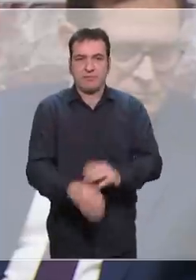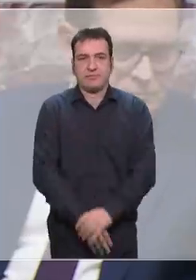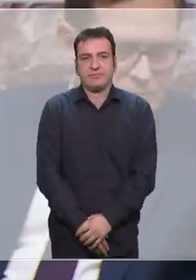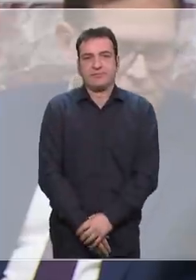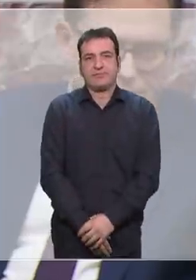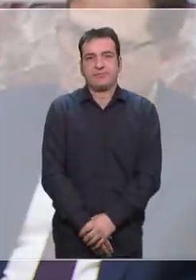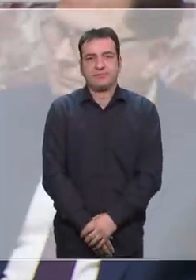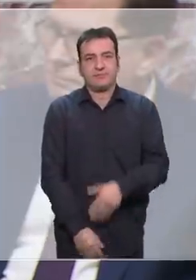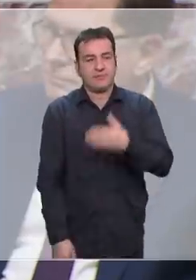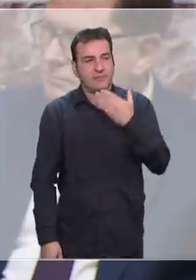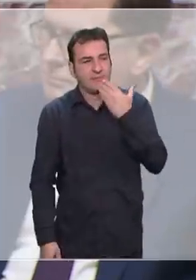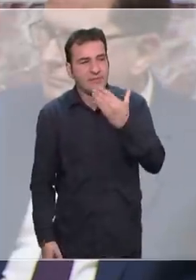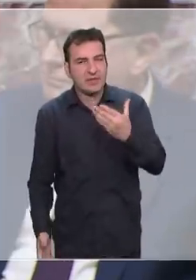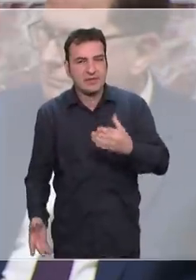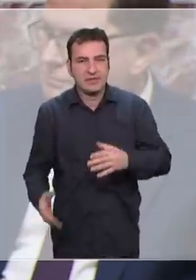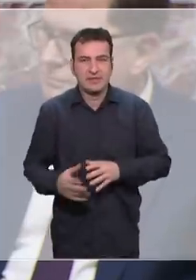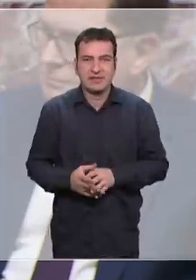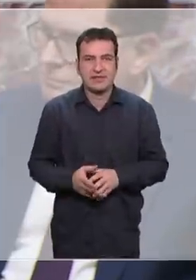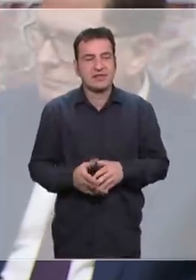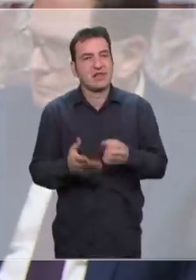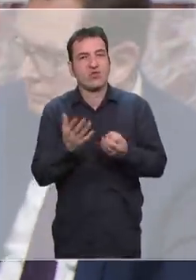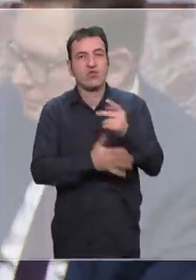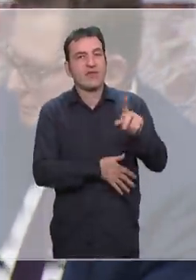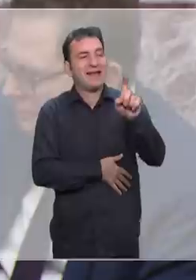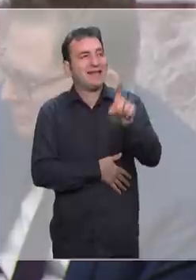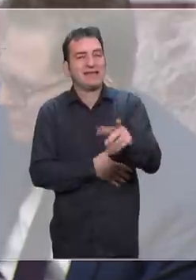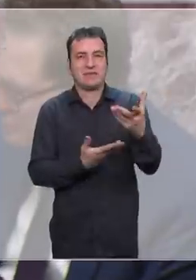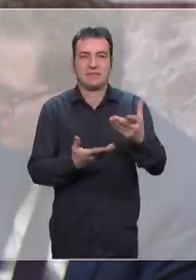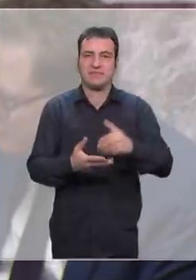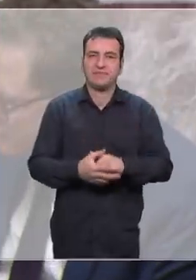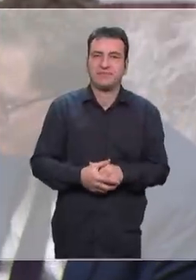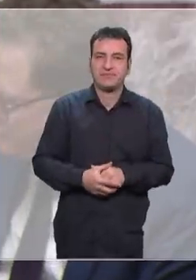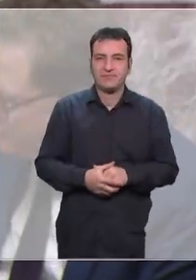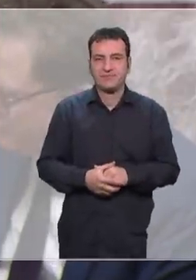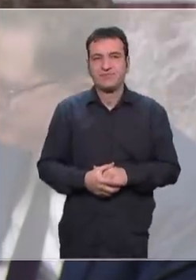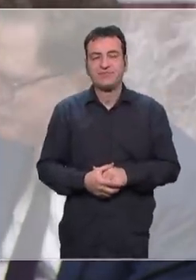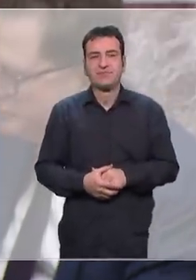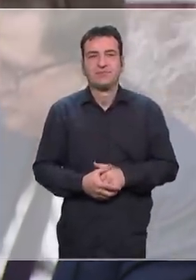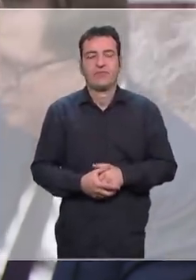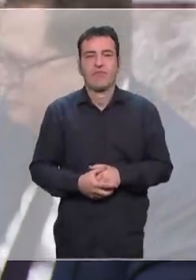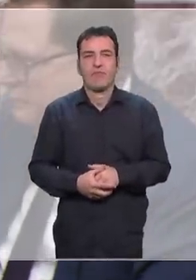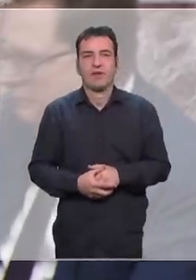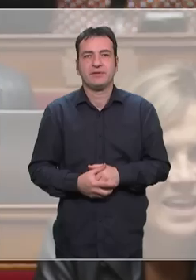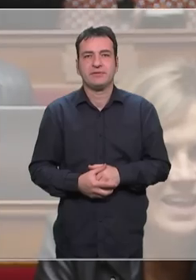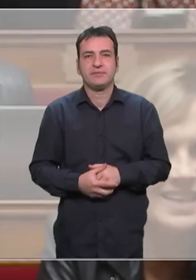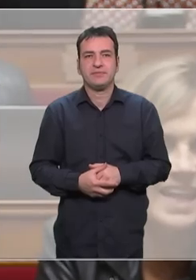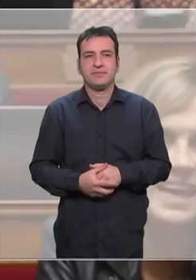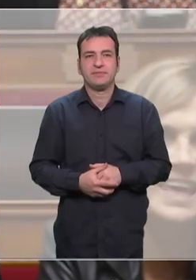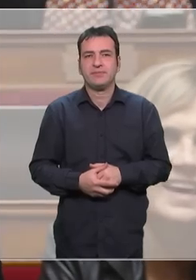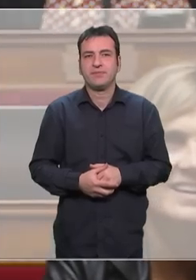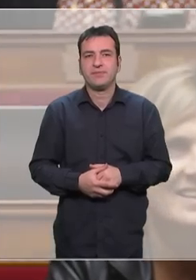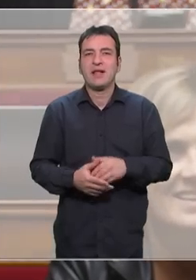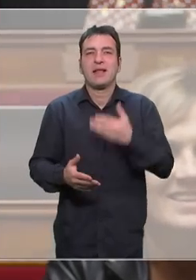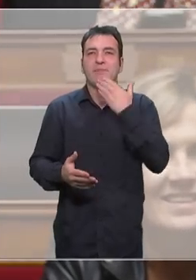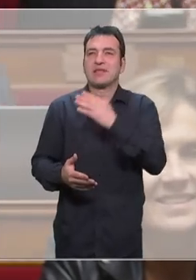Je vous remercie. La parole est à Madame Anne-Cécile Violant pour le groupe Horizon. Merci Madame la